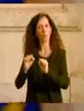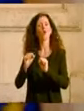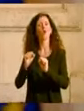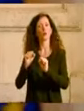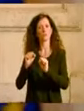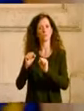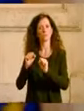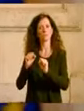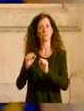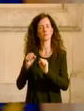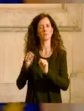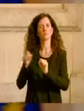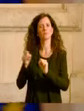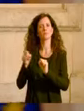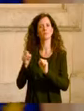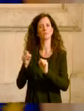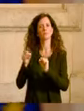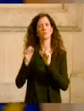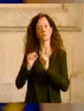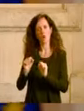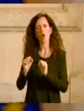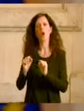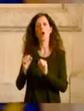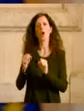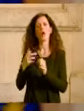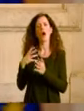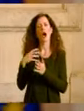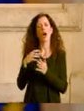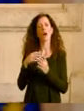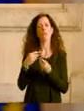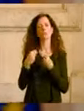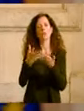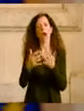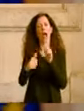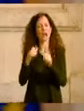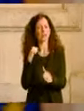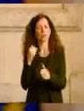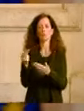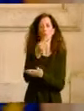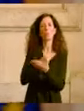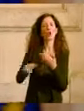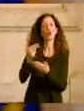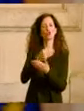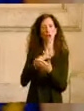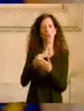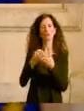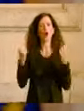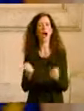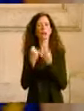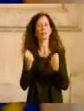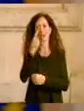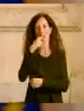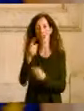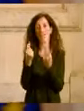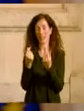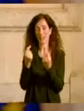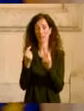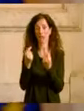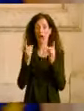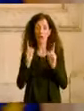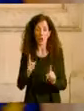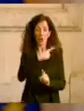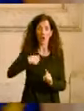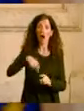anticipare attraverso un bridge, un progetto anticipato, le disponibilità finanziarie che ci servono, e